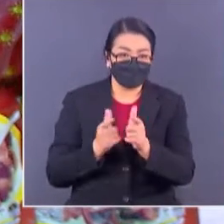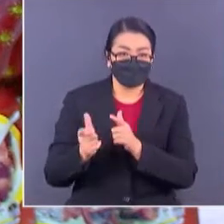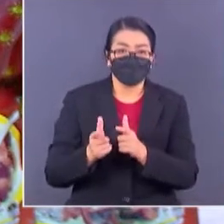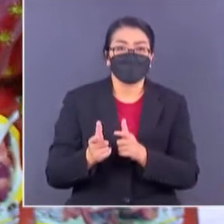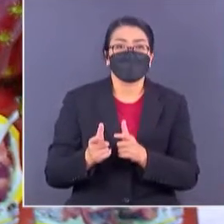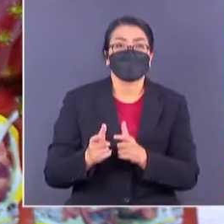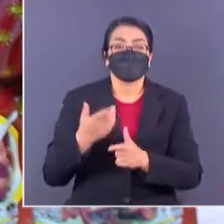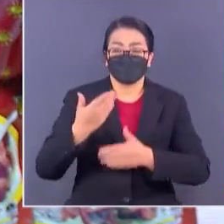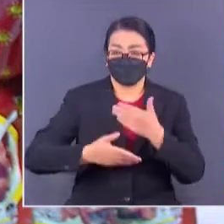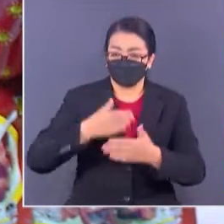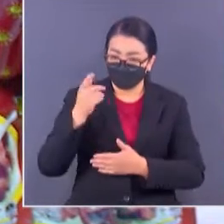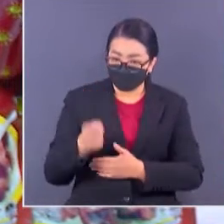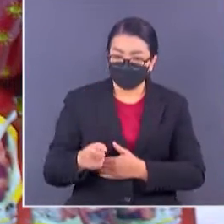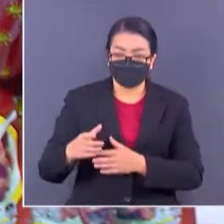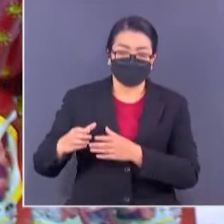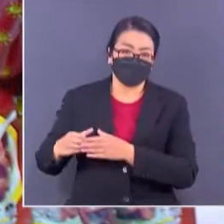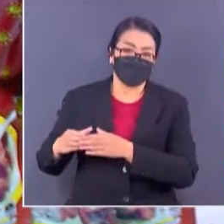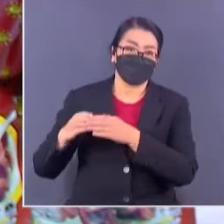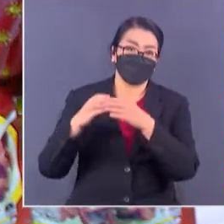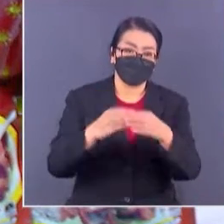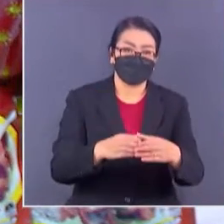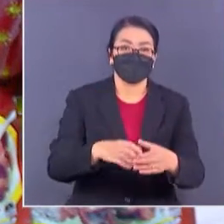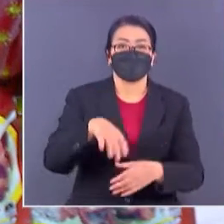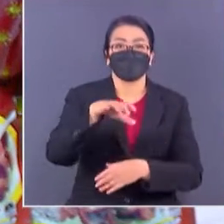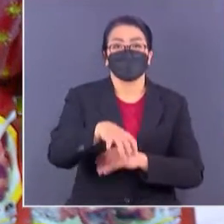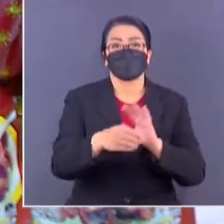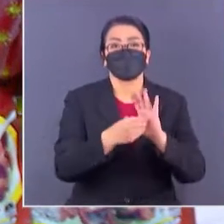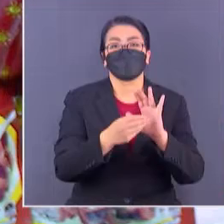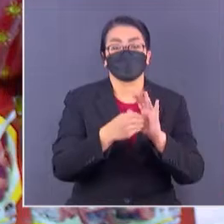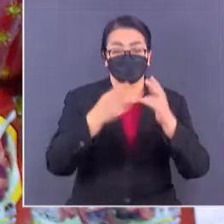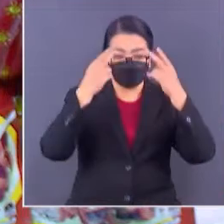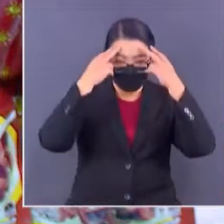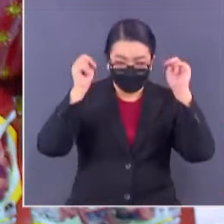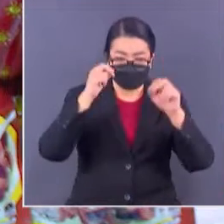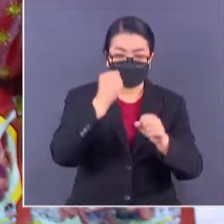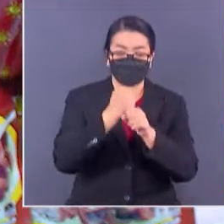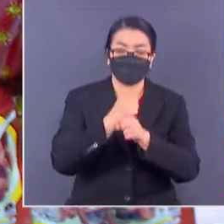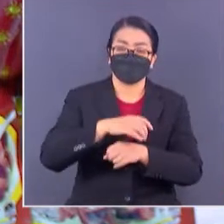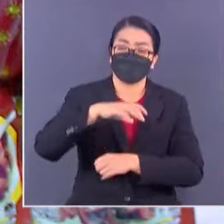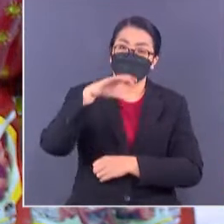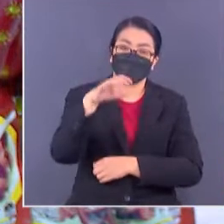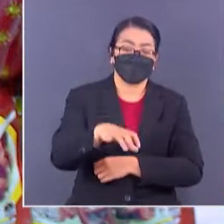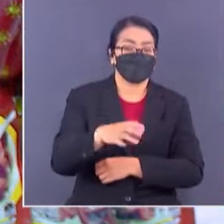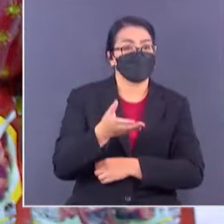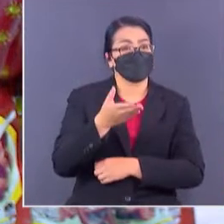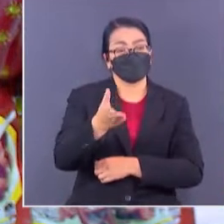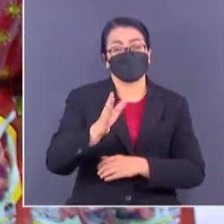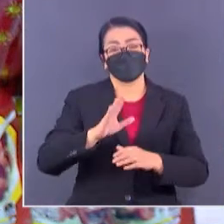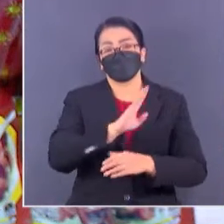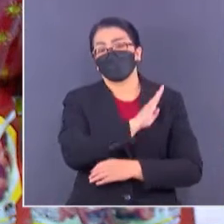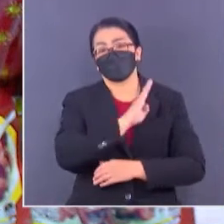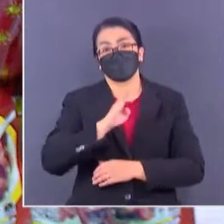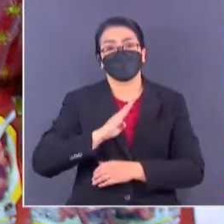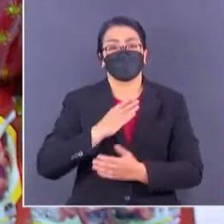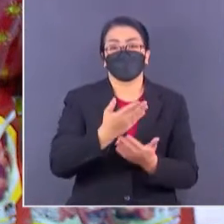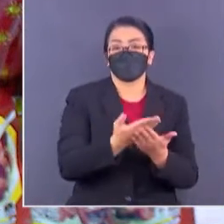วจริงนะคะเตรียมที่จะทยอยเดินทางไปสมทบที่หน้าทำเนียบอีกนับหมื่นคนค่ะจะไปกดดันให้บอร์ดของสลากเนี่ย